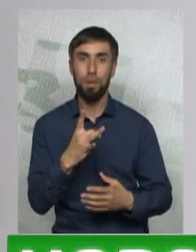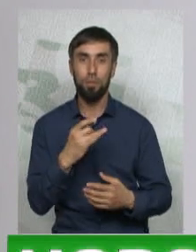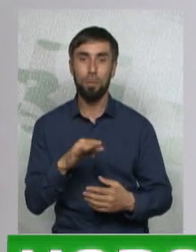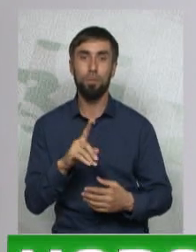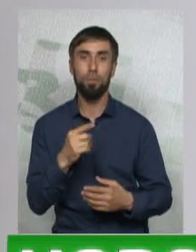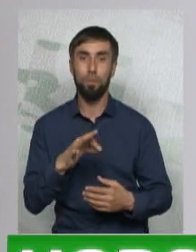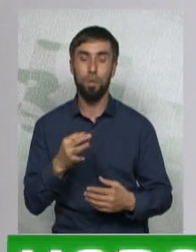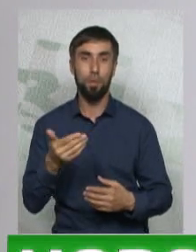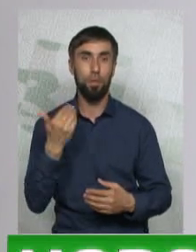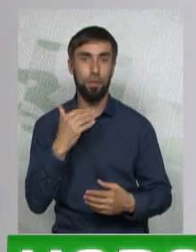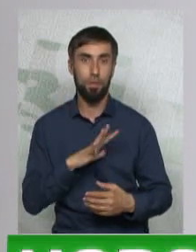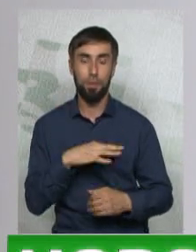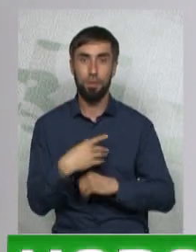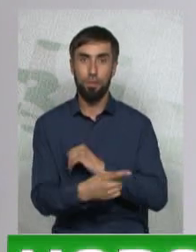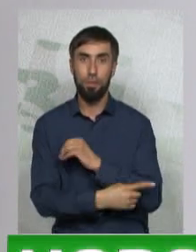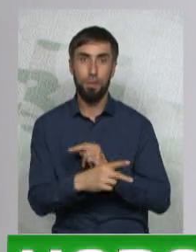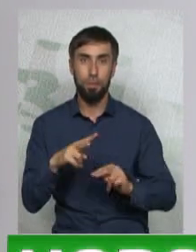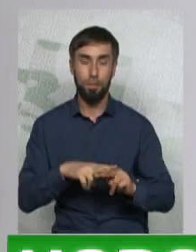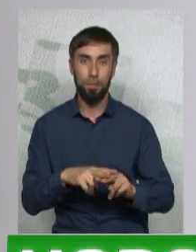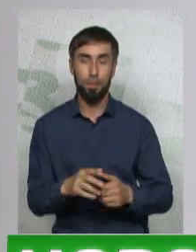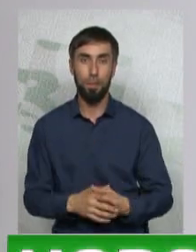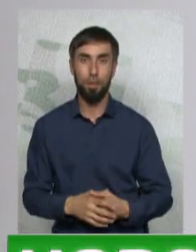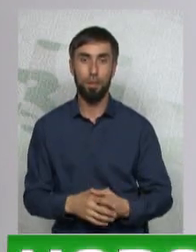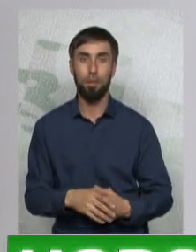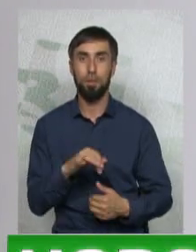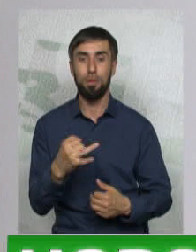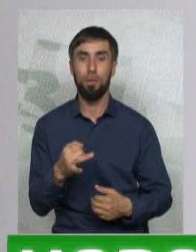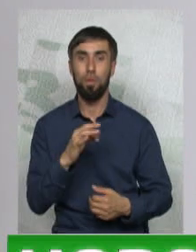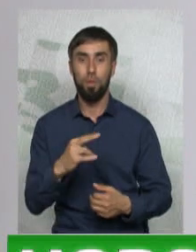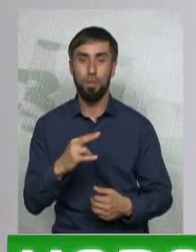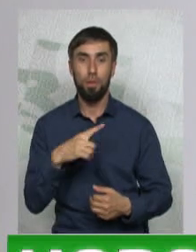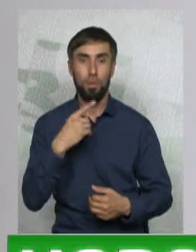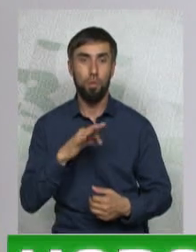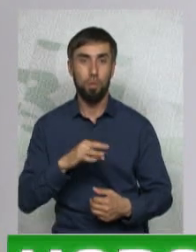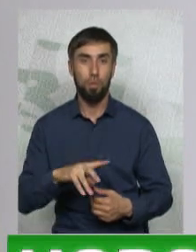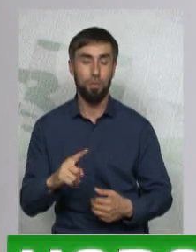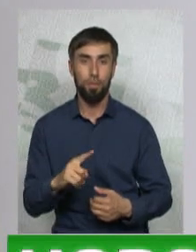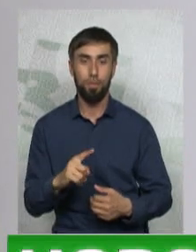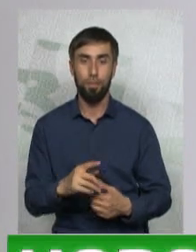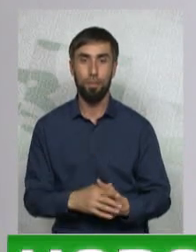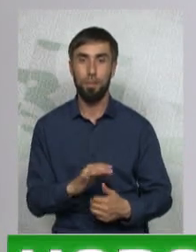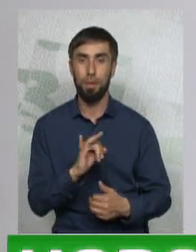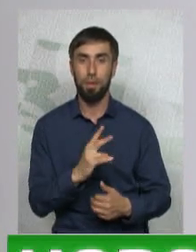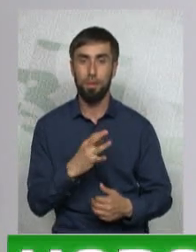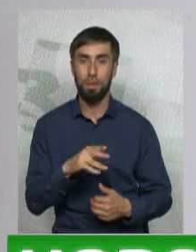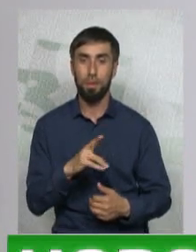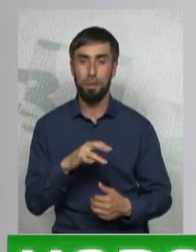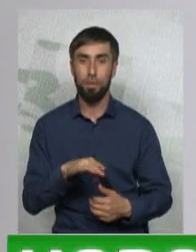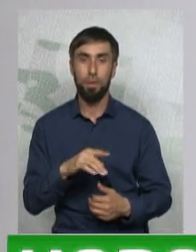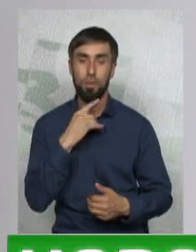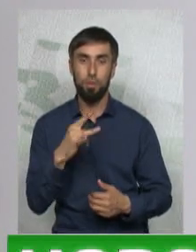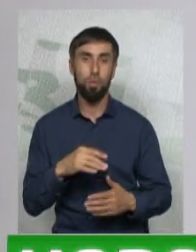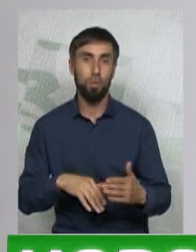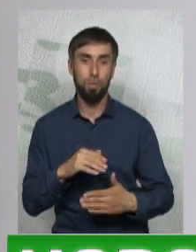этого мы оказывались в хвосте рейтинга. И он говорит о том, что инвестиционный климат в республике улучшился. Что